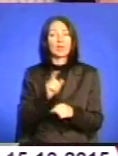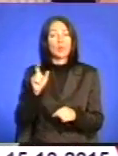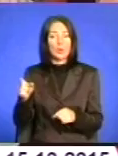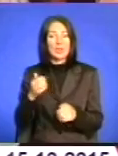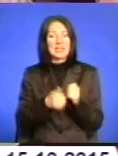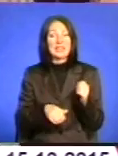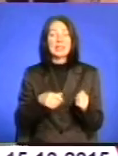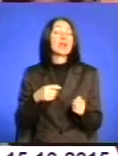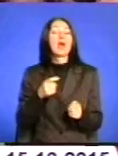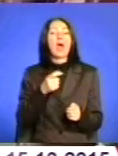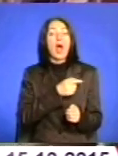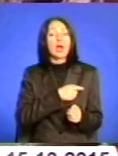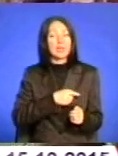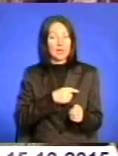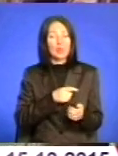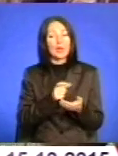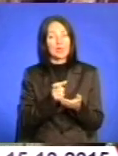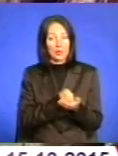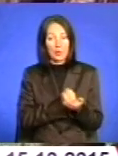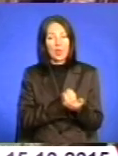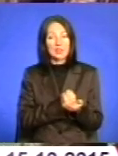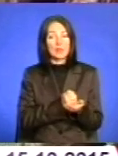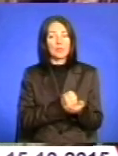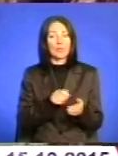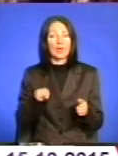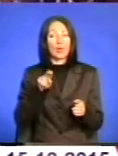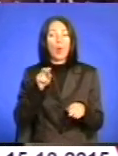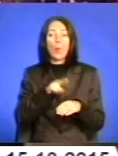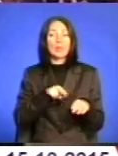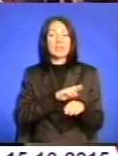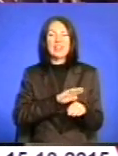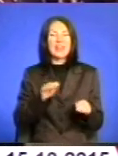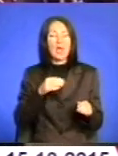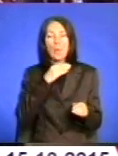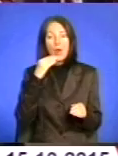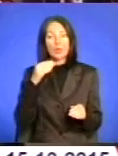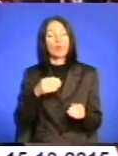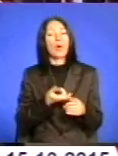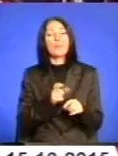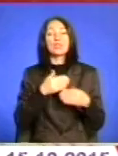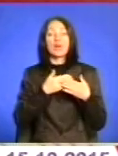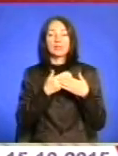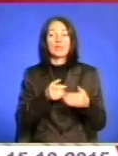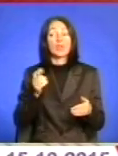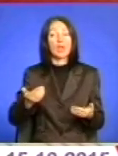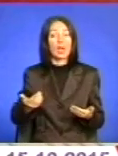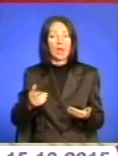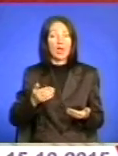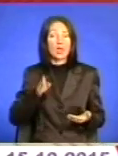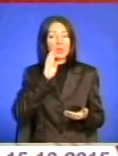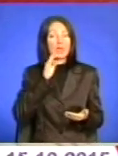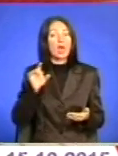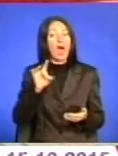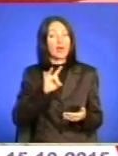серед кандидатів до патрульної поліції поки що небагато. Більш активні мешканки районів. Спеціально, щоб подати анкету